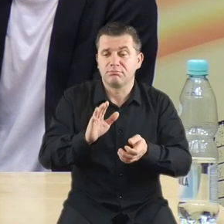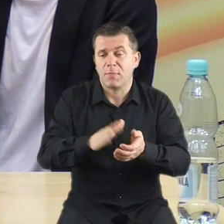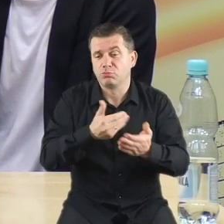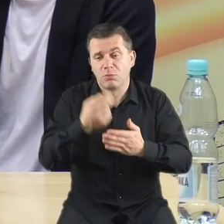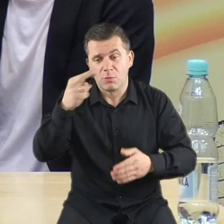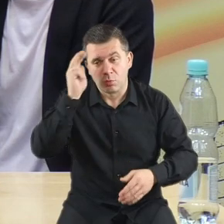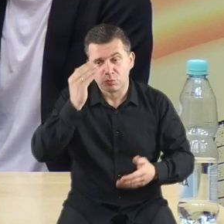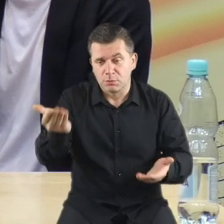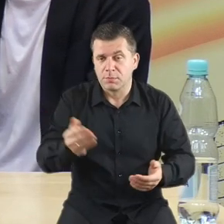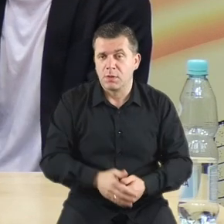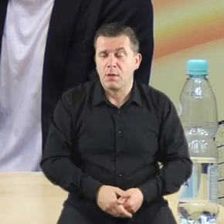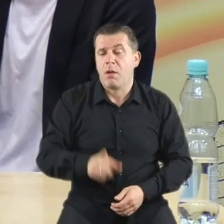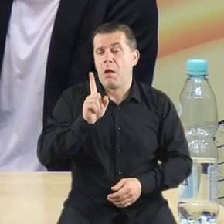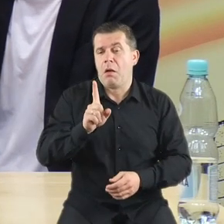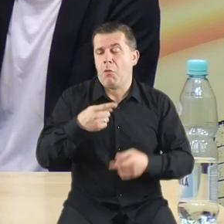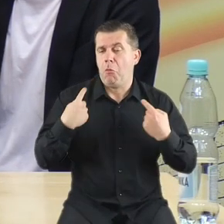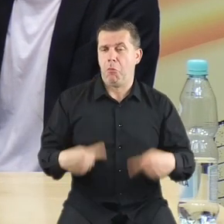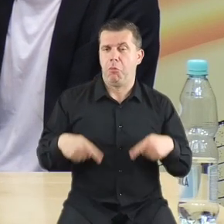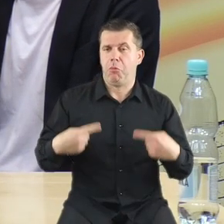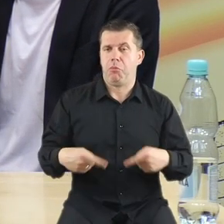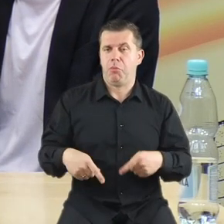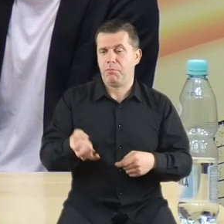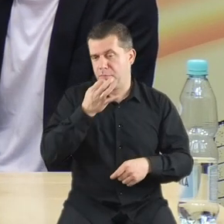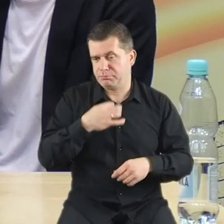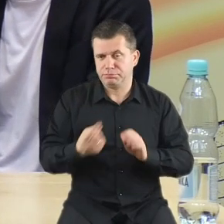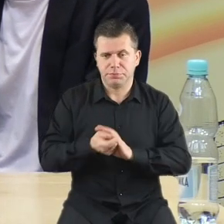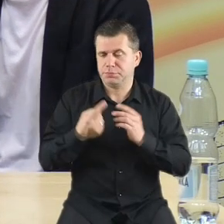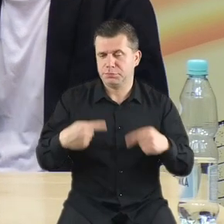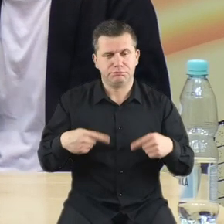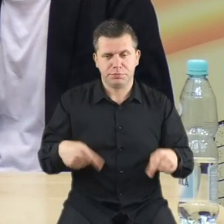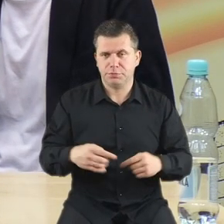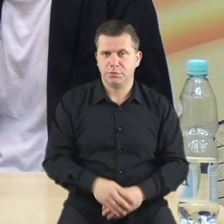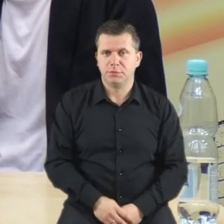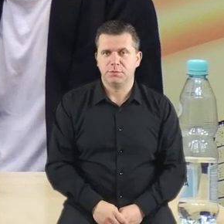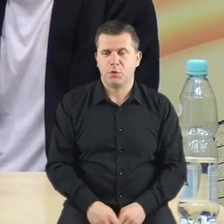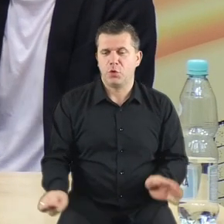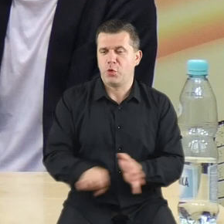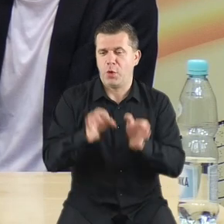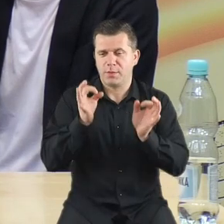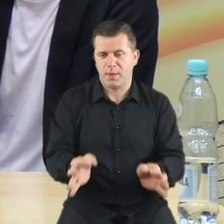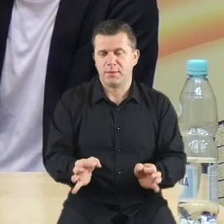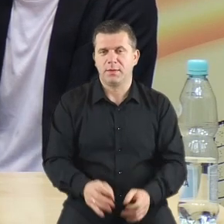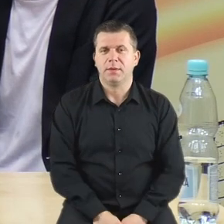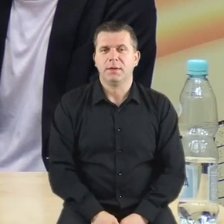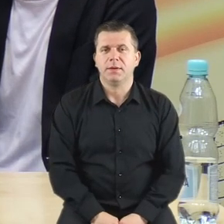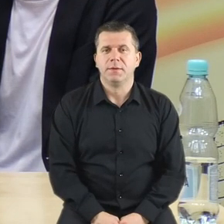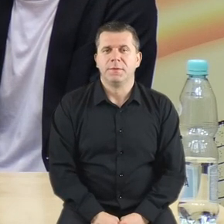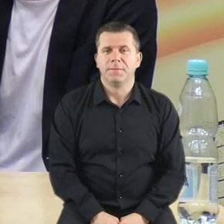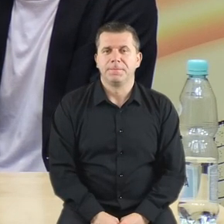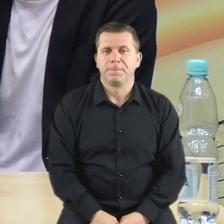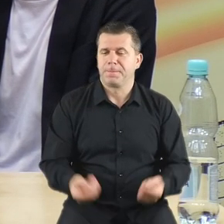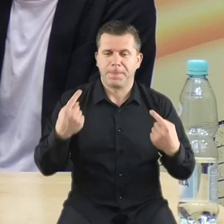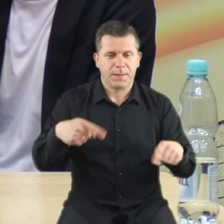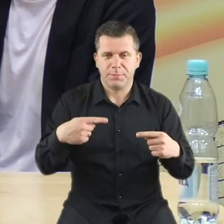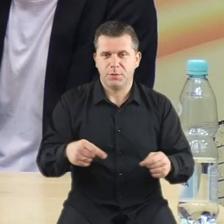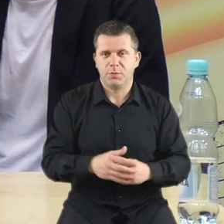No ale o dziwo nie spotkałem się. Nie, jak dotąd odpukać. Nie spotkałem się z